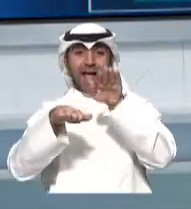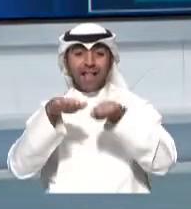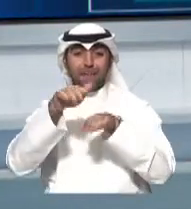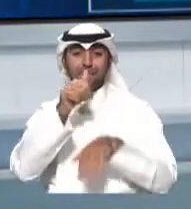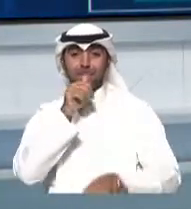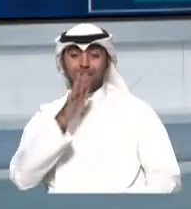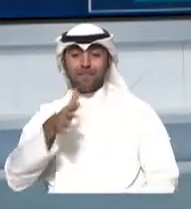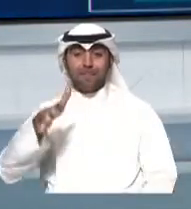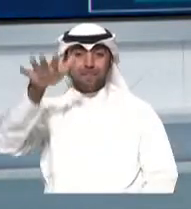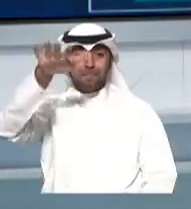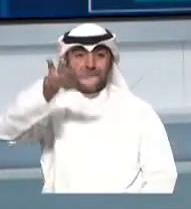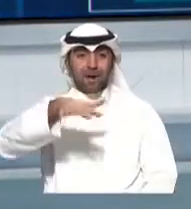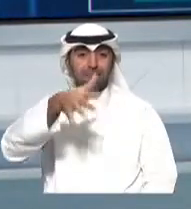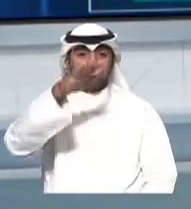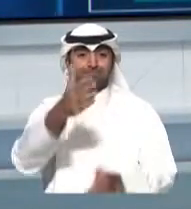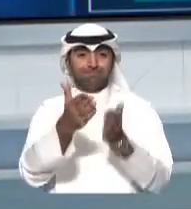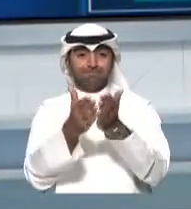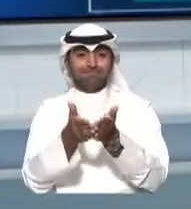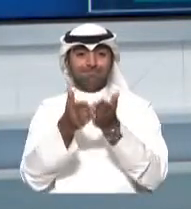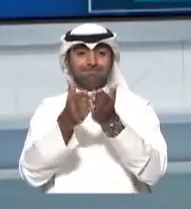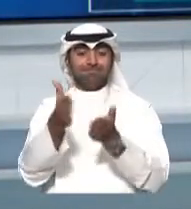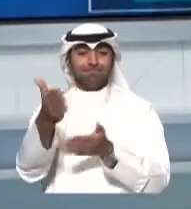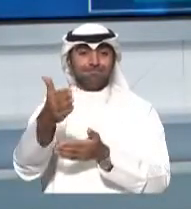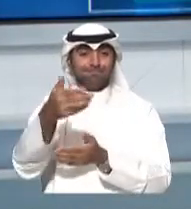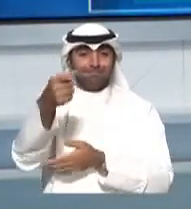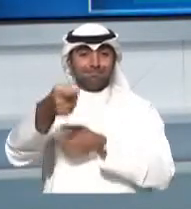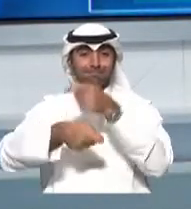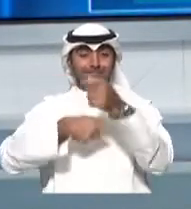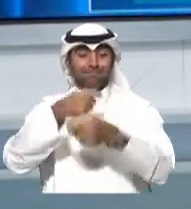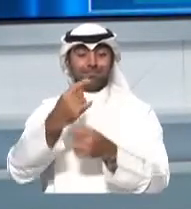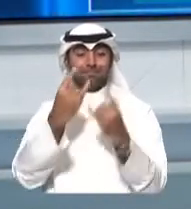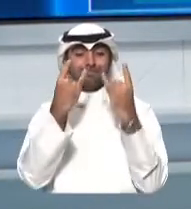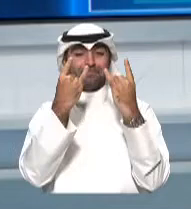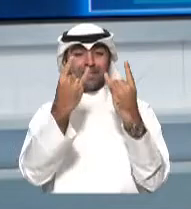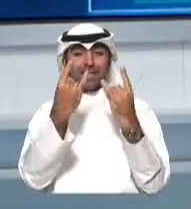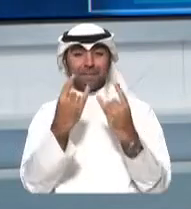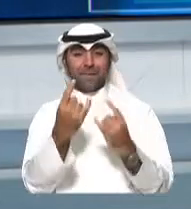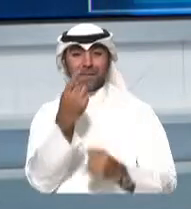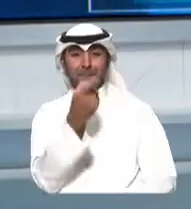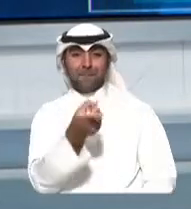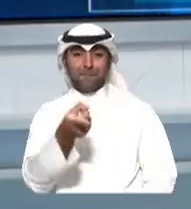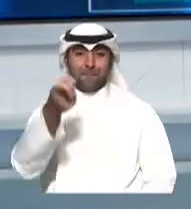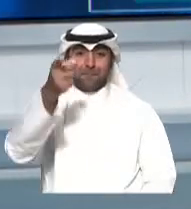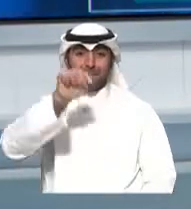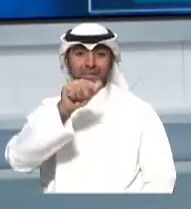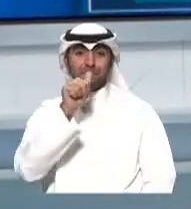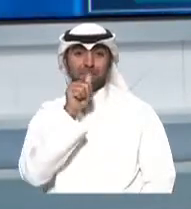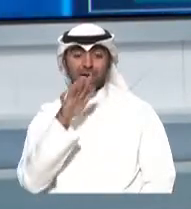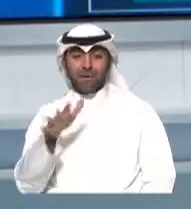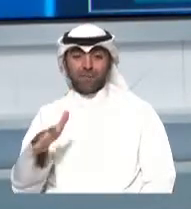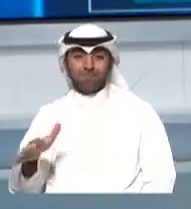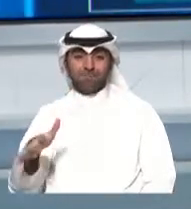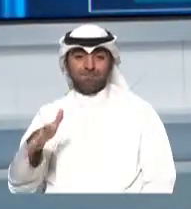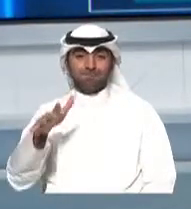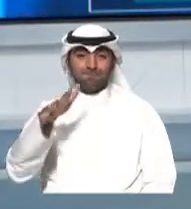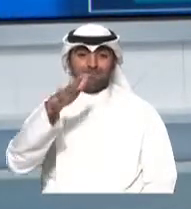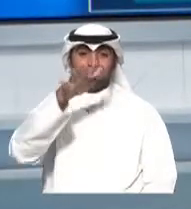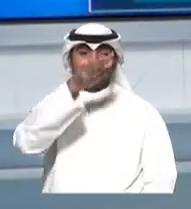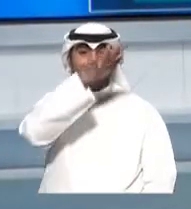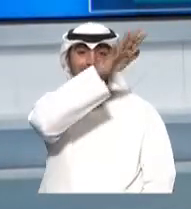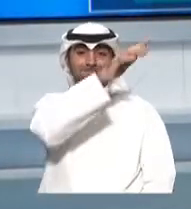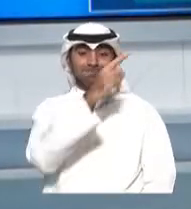3 إلى 1 إلى 4 قدم. المد الأول بإذن الله باشر الساعة 5:36 دقيقة صباحا، والمد